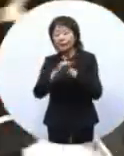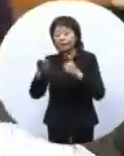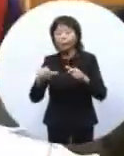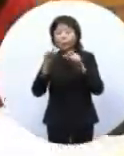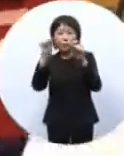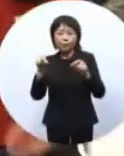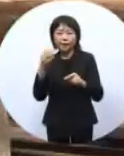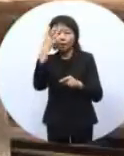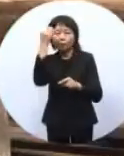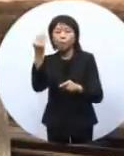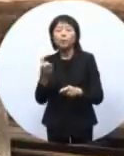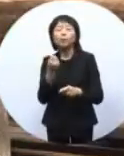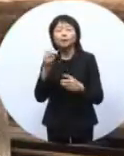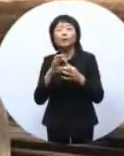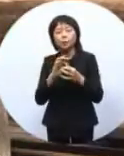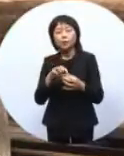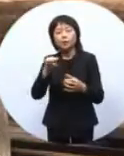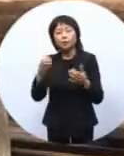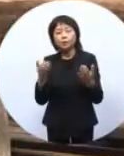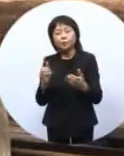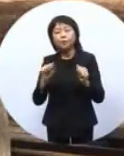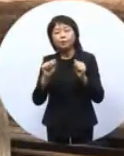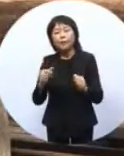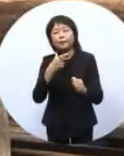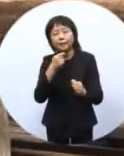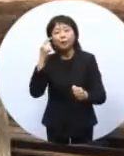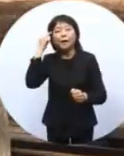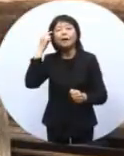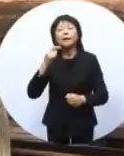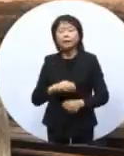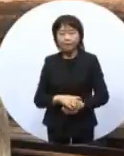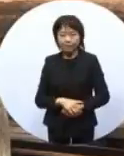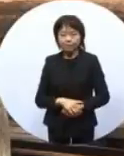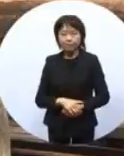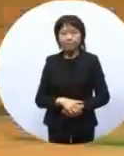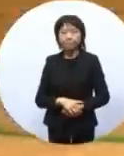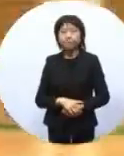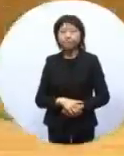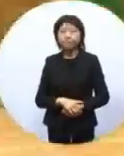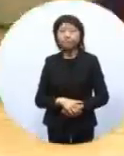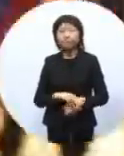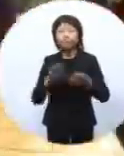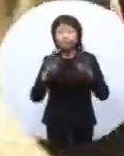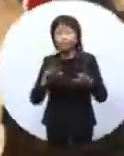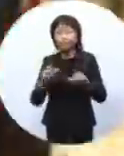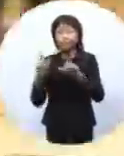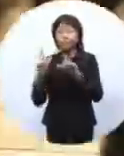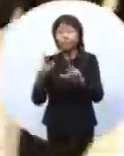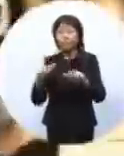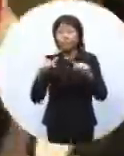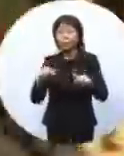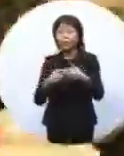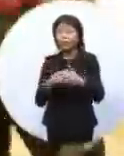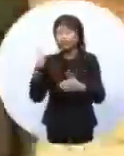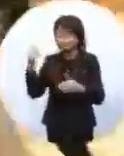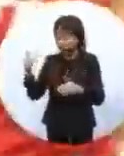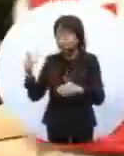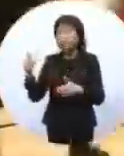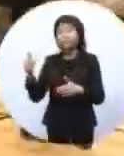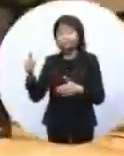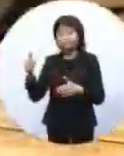、そういった仕事にも携わってみたいということを考えています。 今回登場してくれた西村さんをはじ